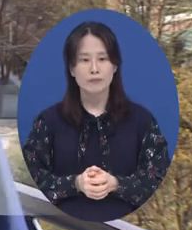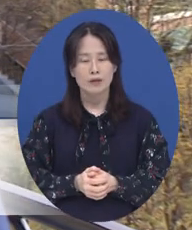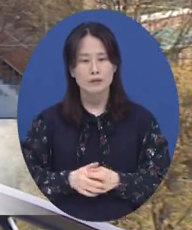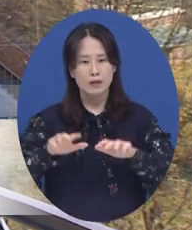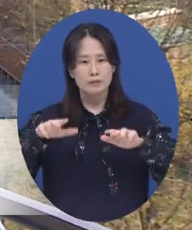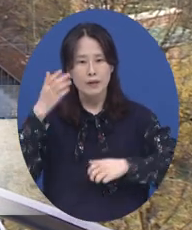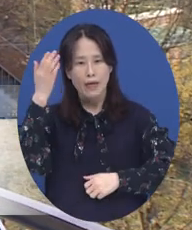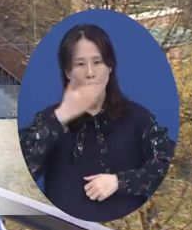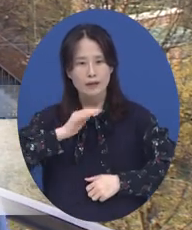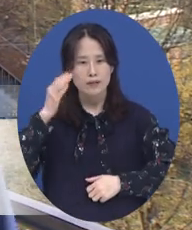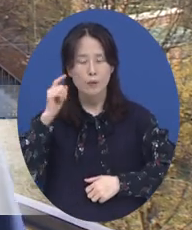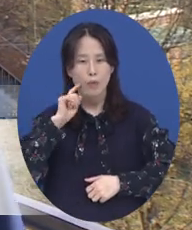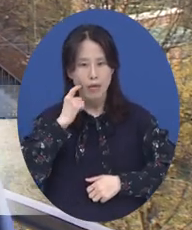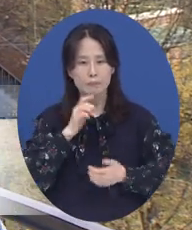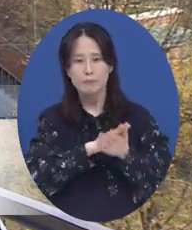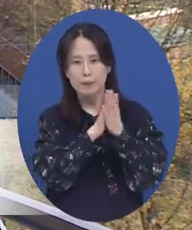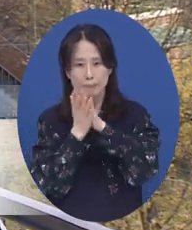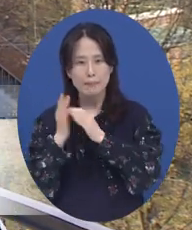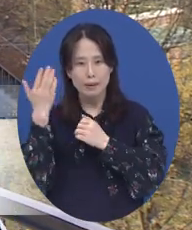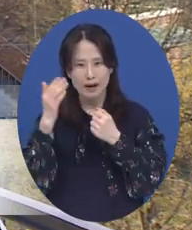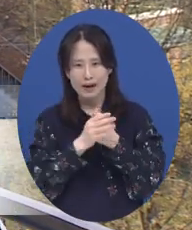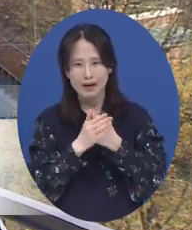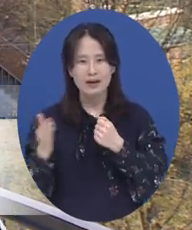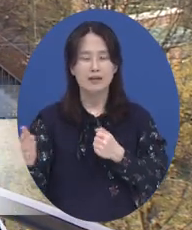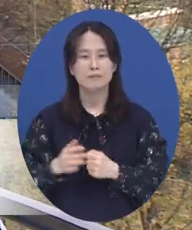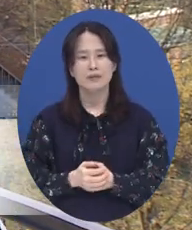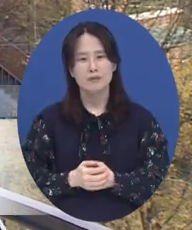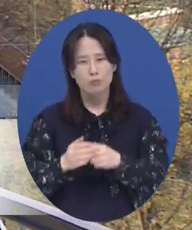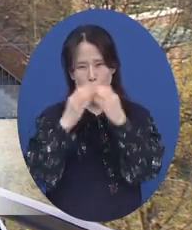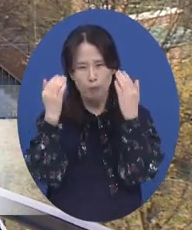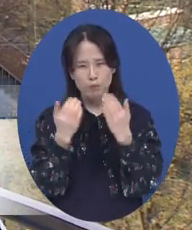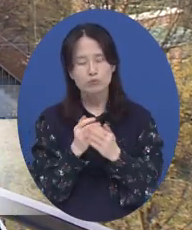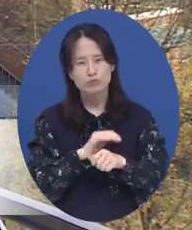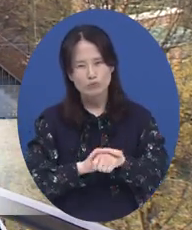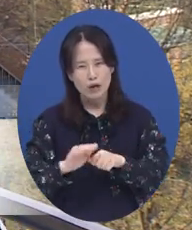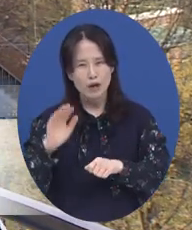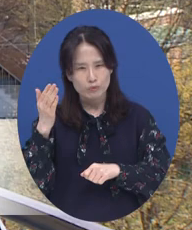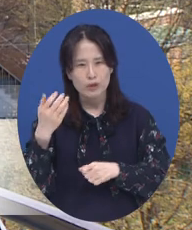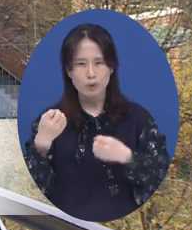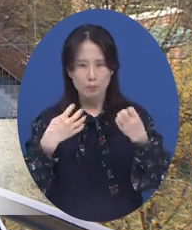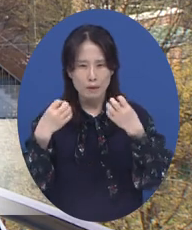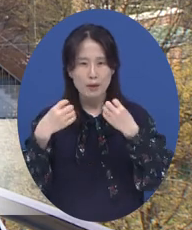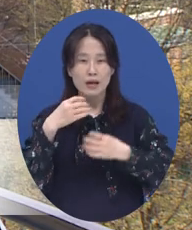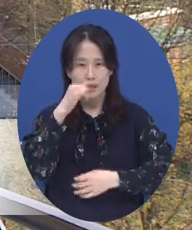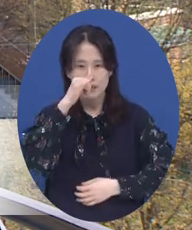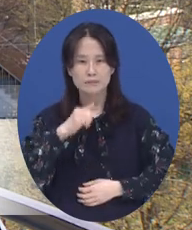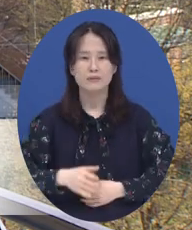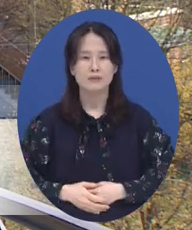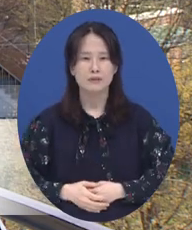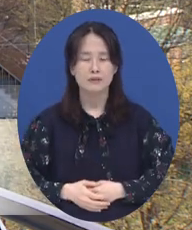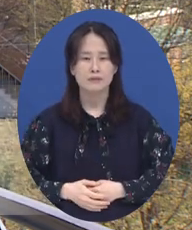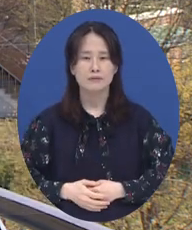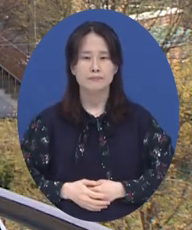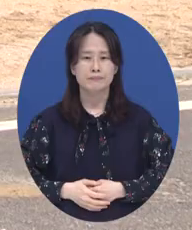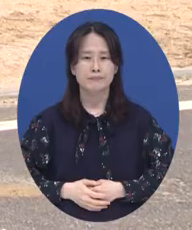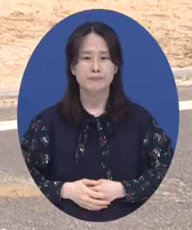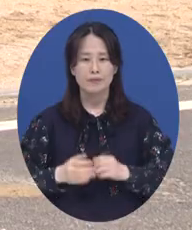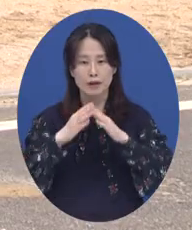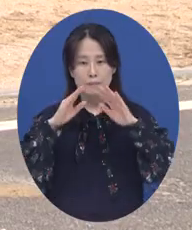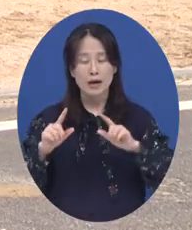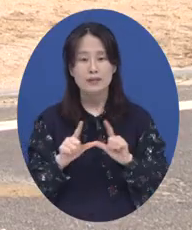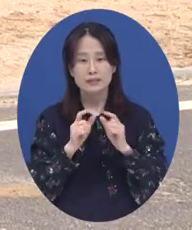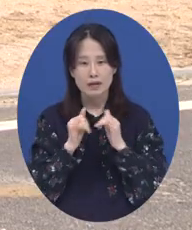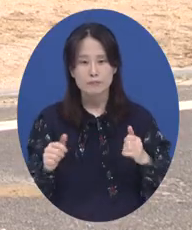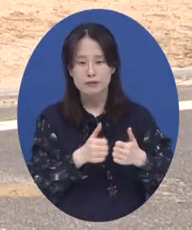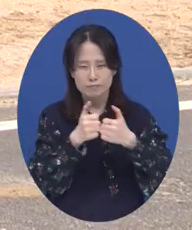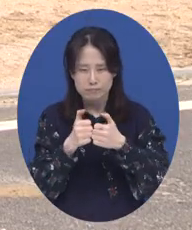일단 무 징 녹 깨끗해지고 요점 이쁘게 됐으니까 그 언 뭐 다들 잘 되었다고 하죠